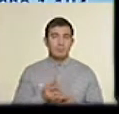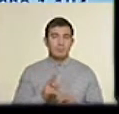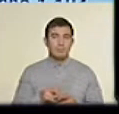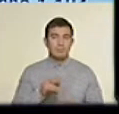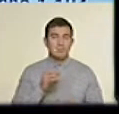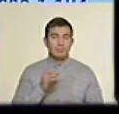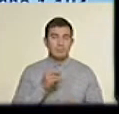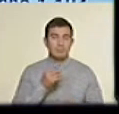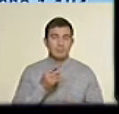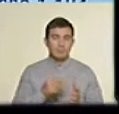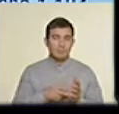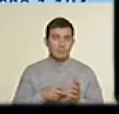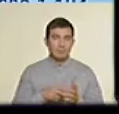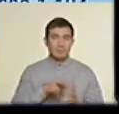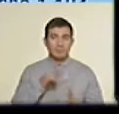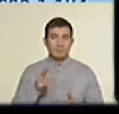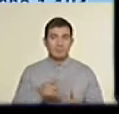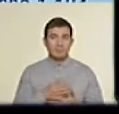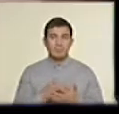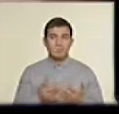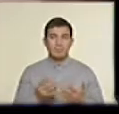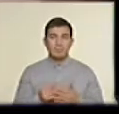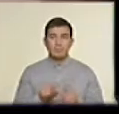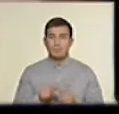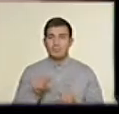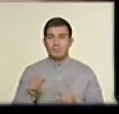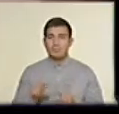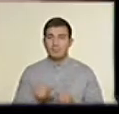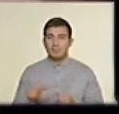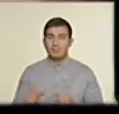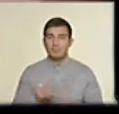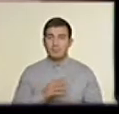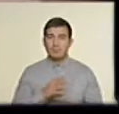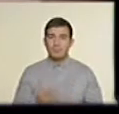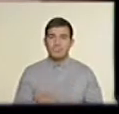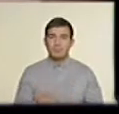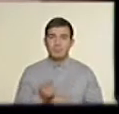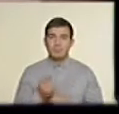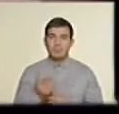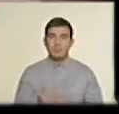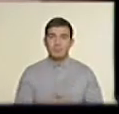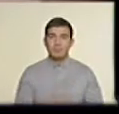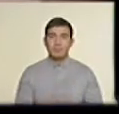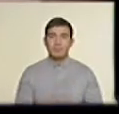2016 va 2017-yillarda sezilarli darajada oshdi.